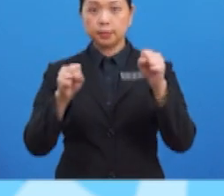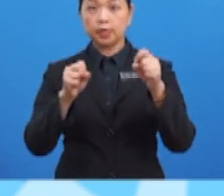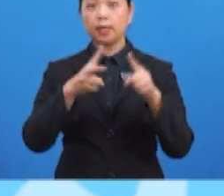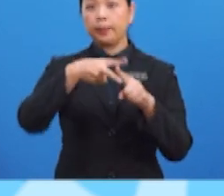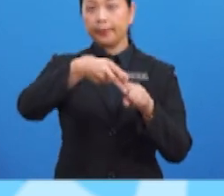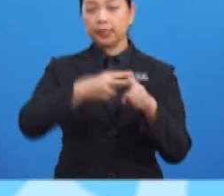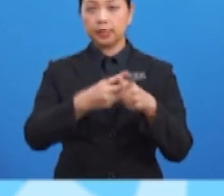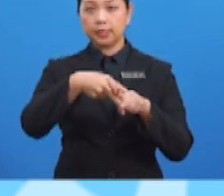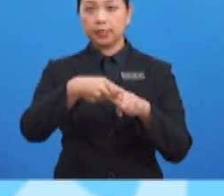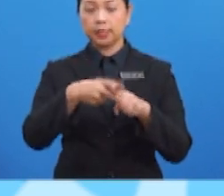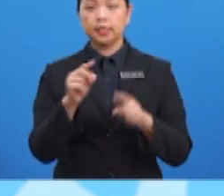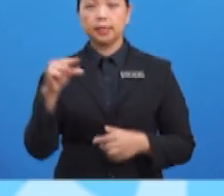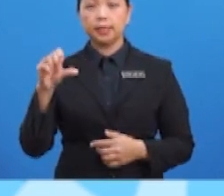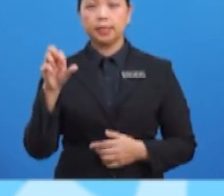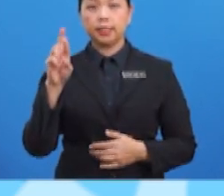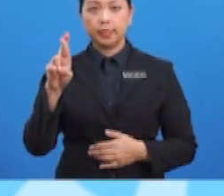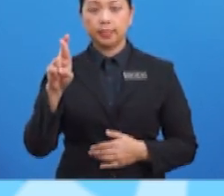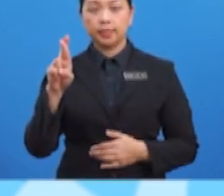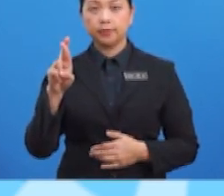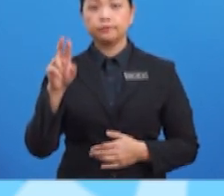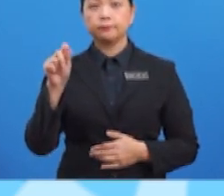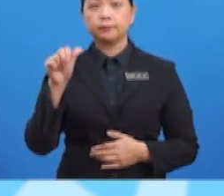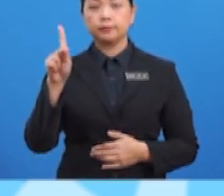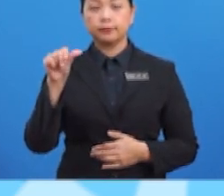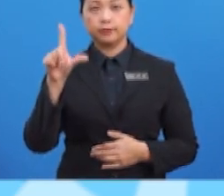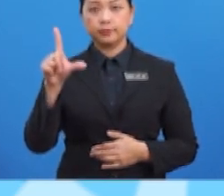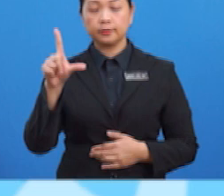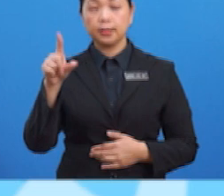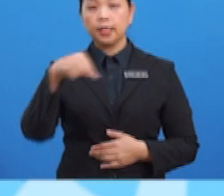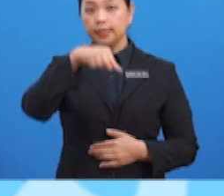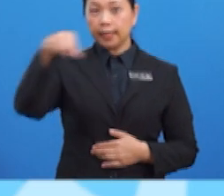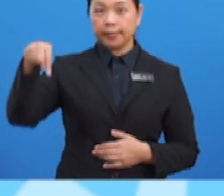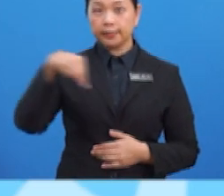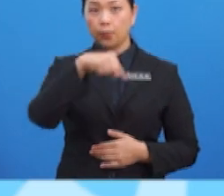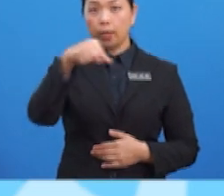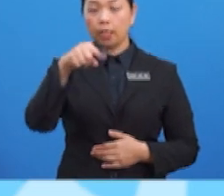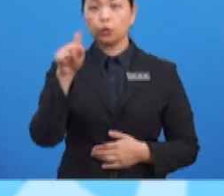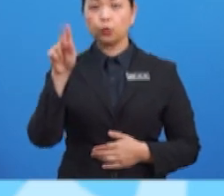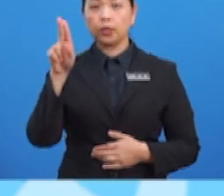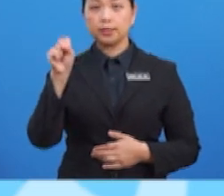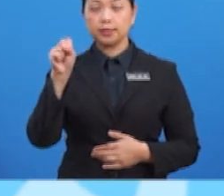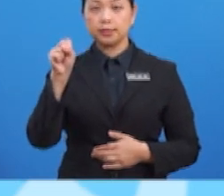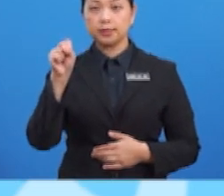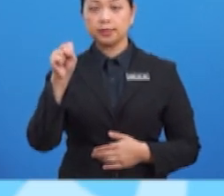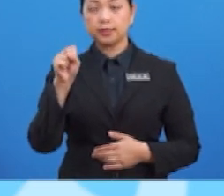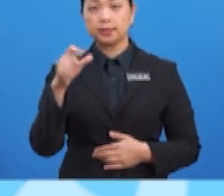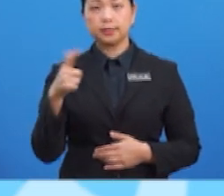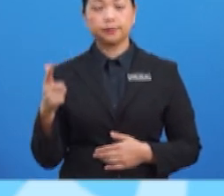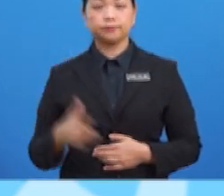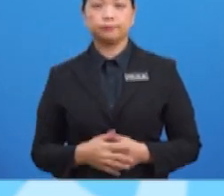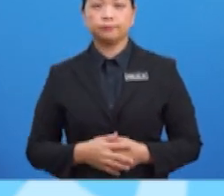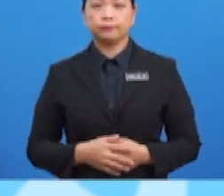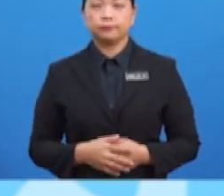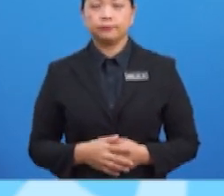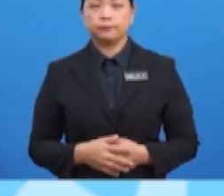gear, takal dan tali sawat, tuas, pneumatik dan hidrolik. Kedua,